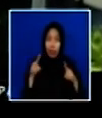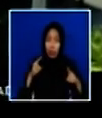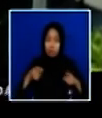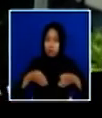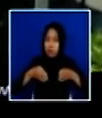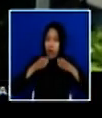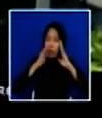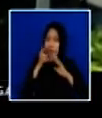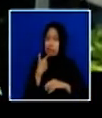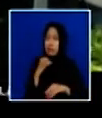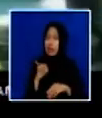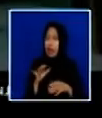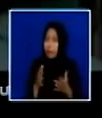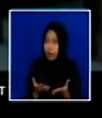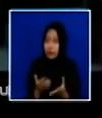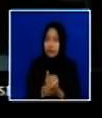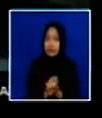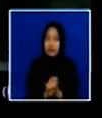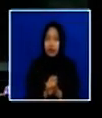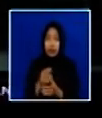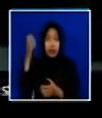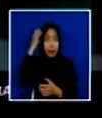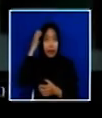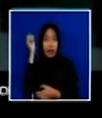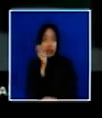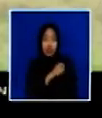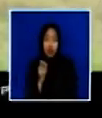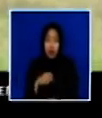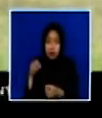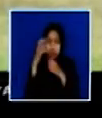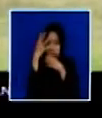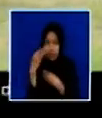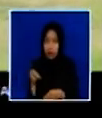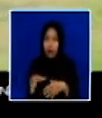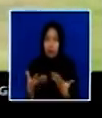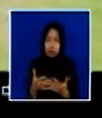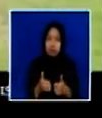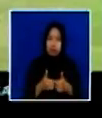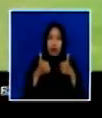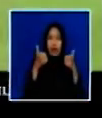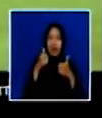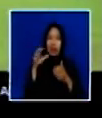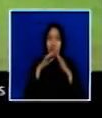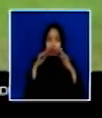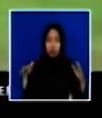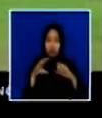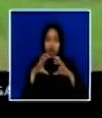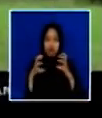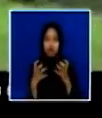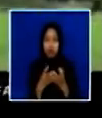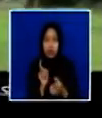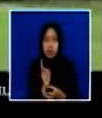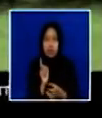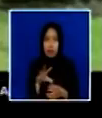yang bangunan tersebut kepala sekolah berharap perbaikan runtuhnya atap ruang kelas segera dilakukan karena